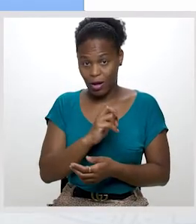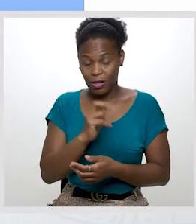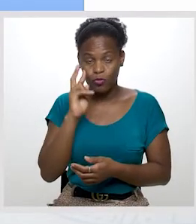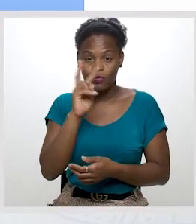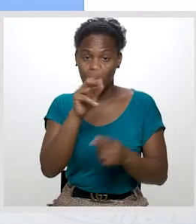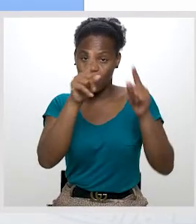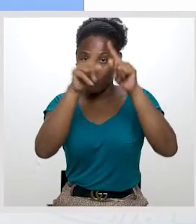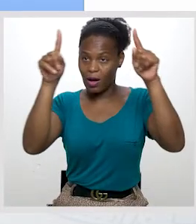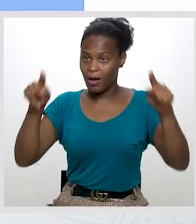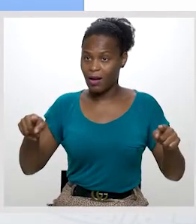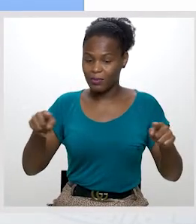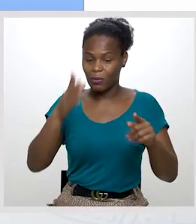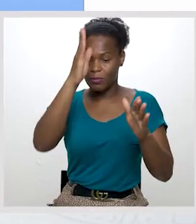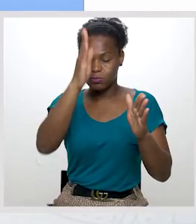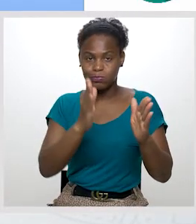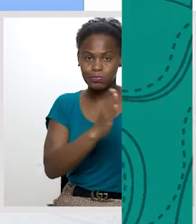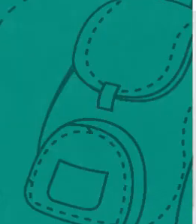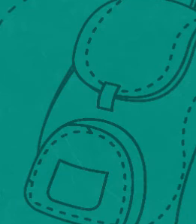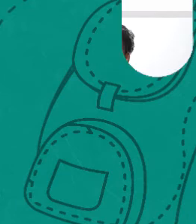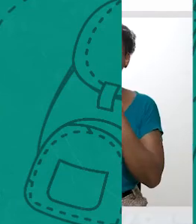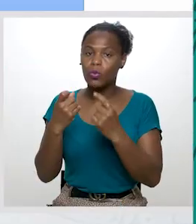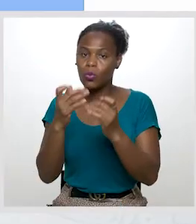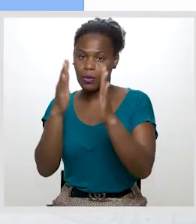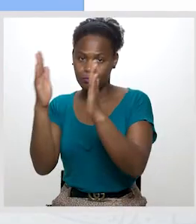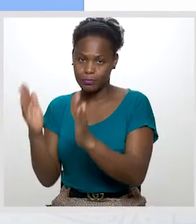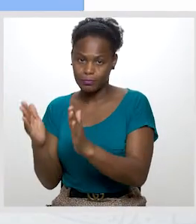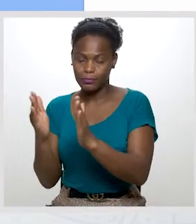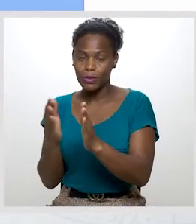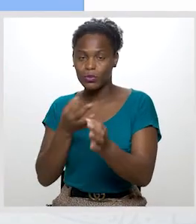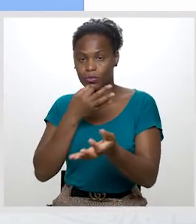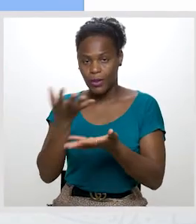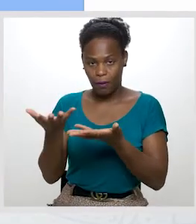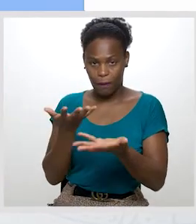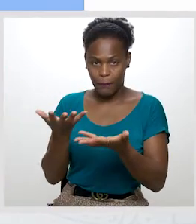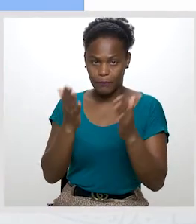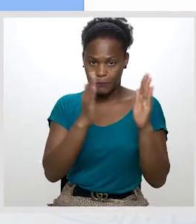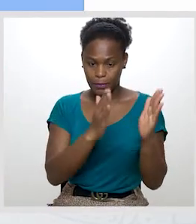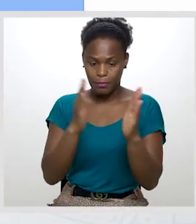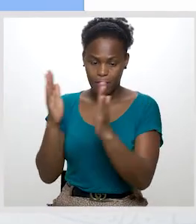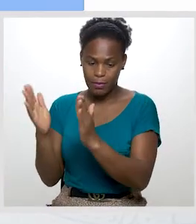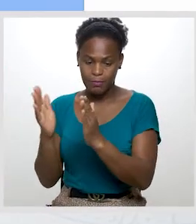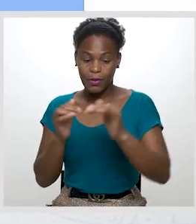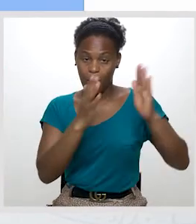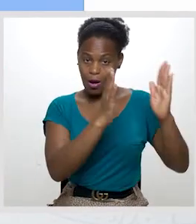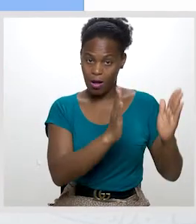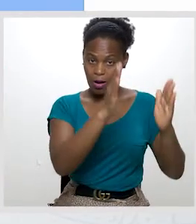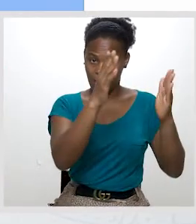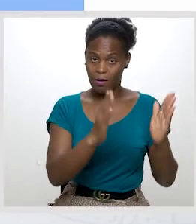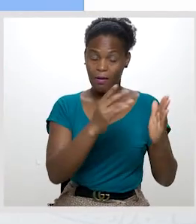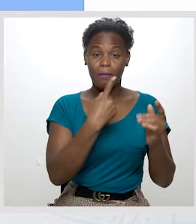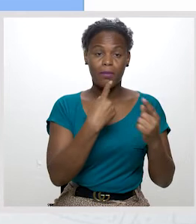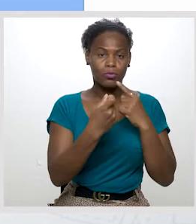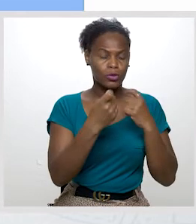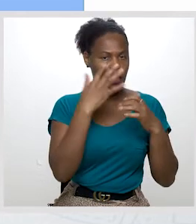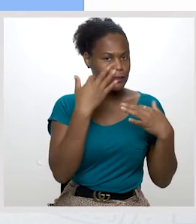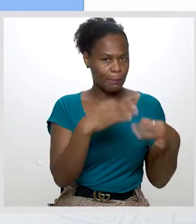Activité 3, observe le tableau et complète avec ces questions extraites du dialogue. À gauche, nous avons